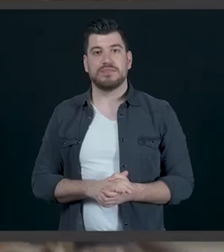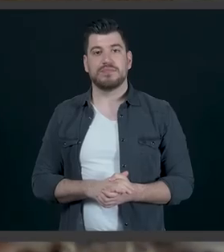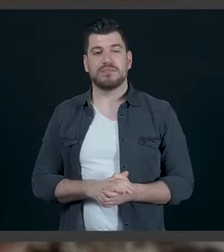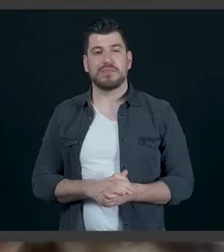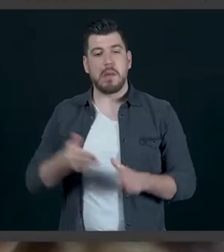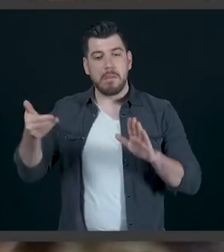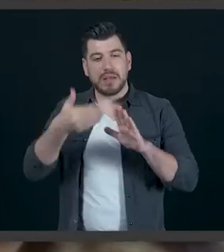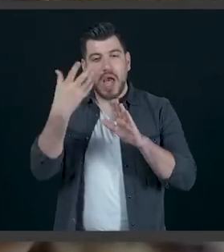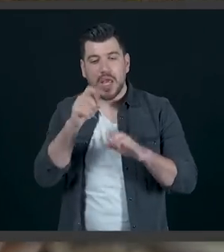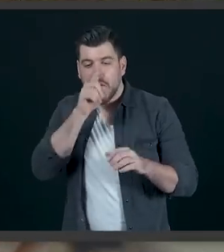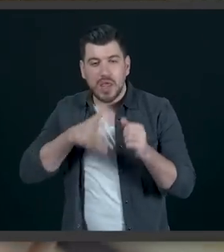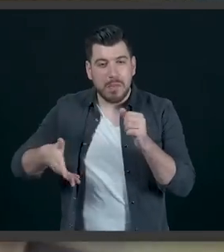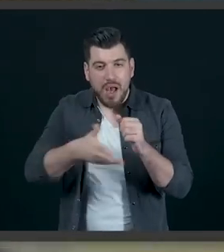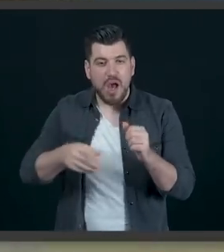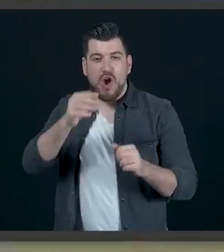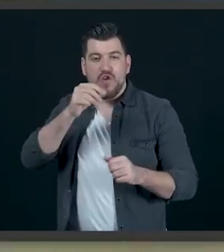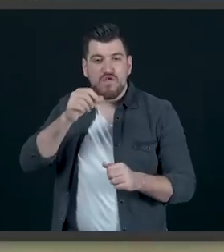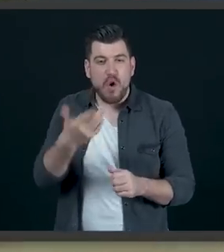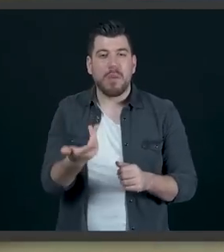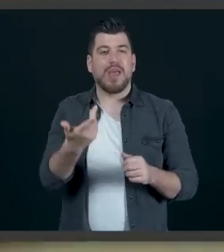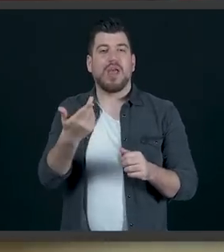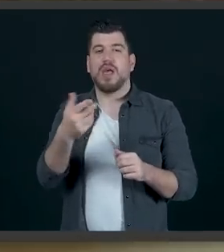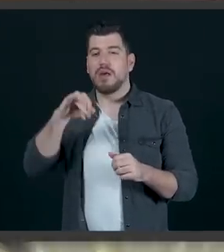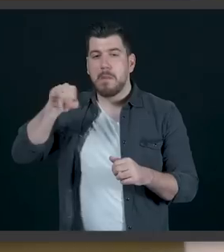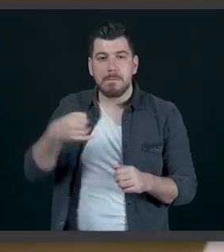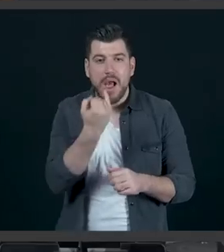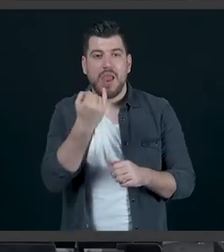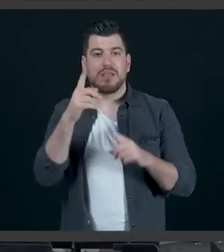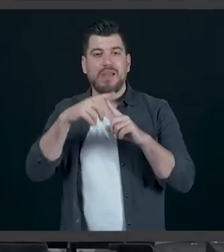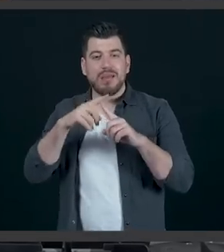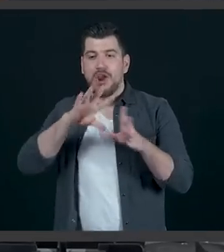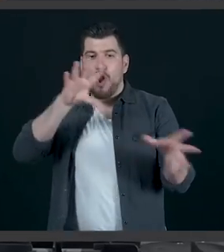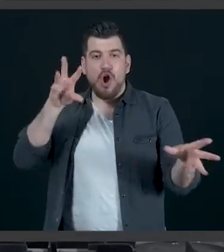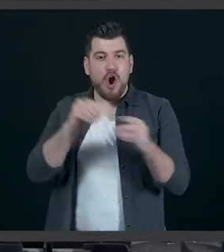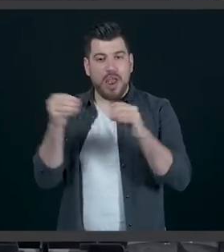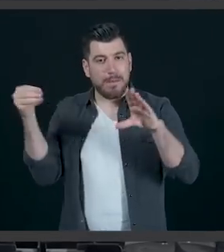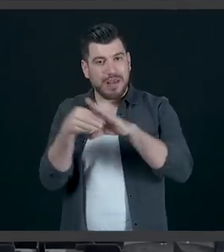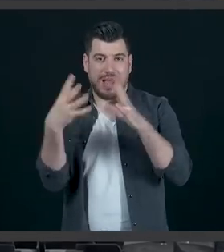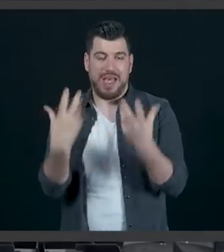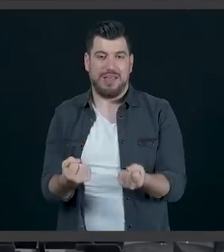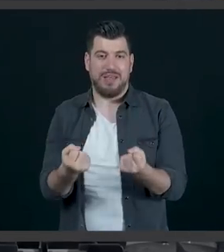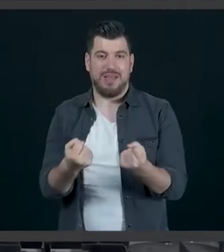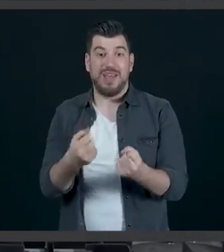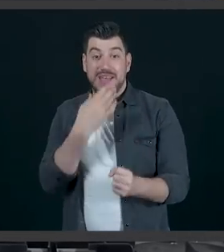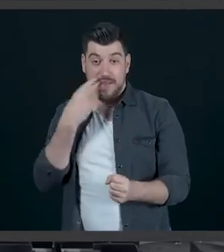Έχει όλα τα δημητριακά, έχει βρώμη, έχει μέλι, έχει ταχίνι, η γεύση είναι μοναδική.